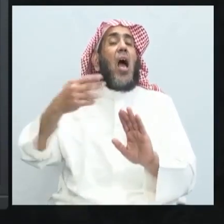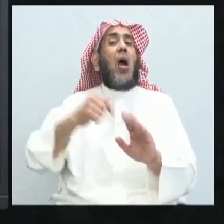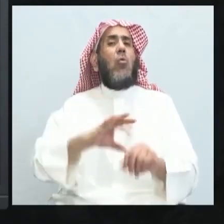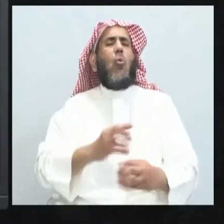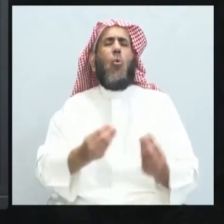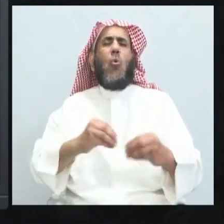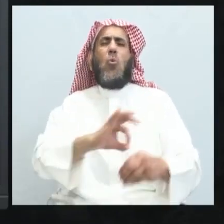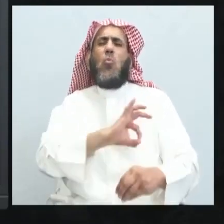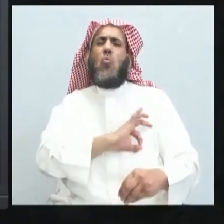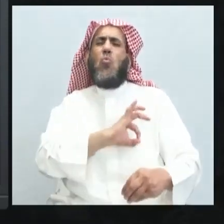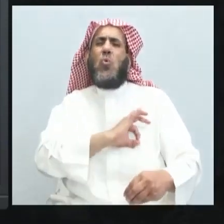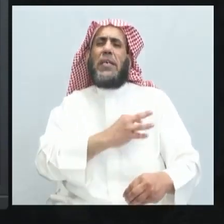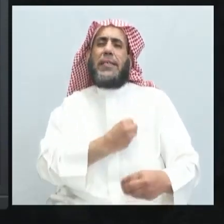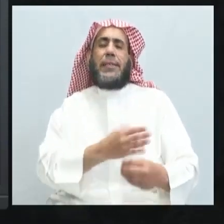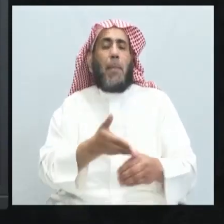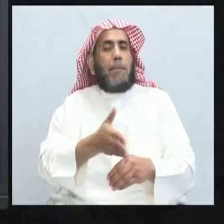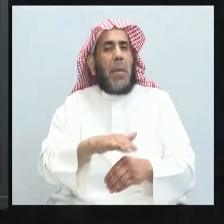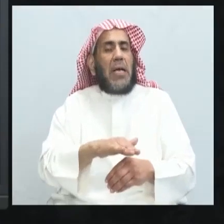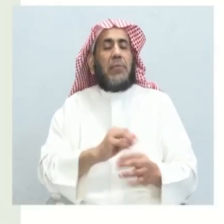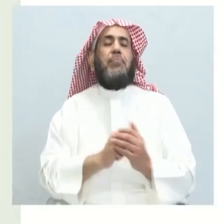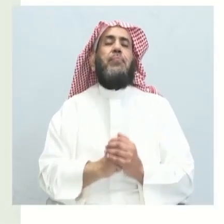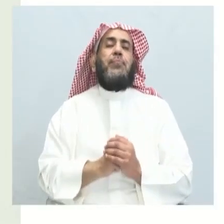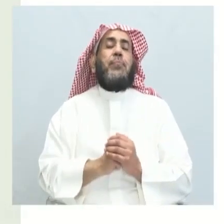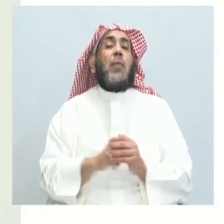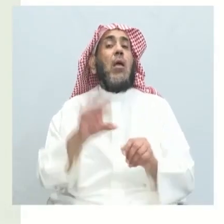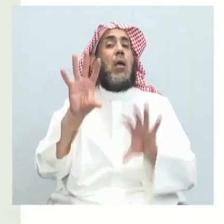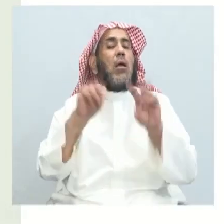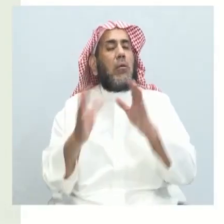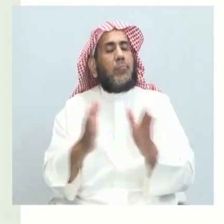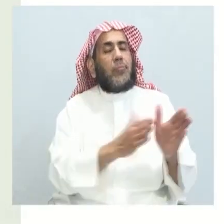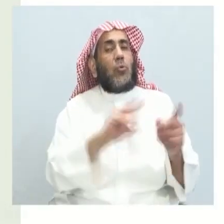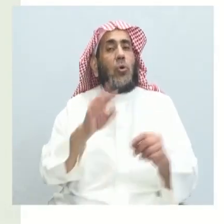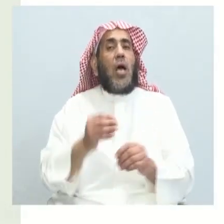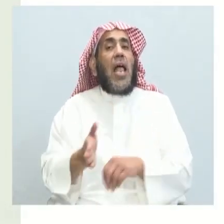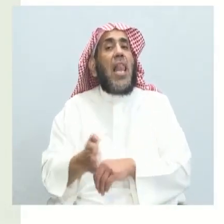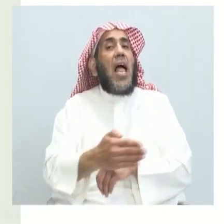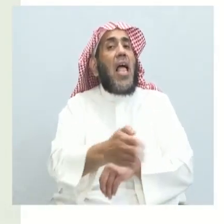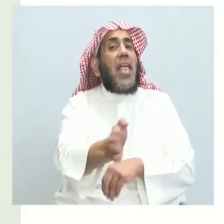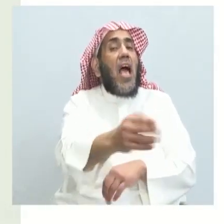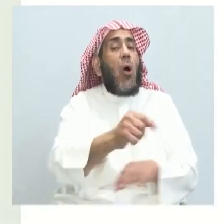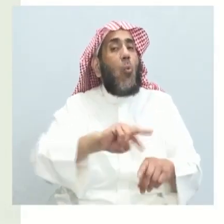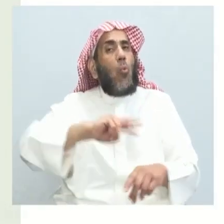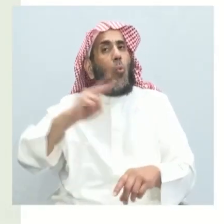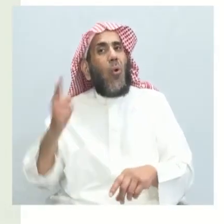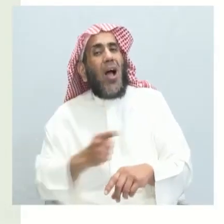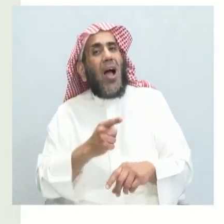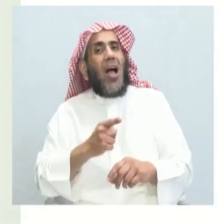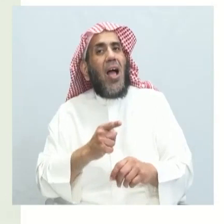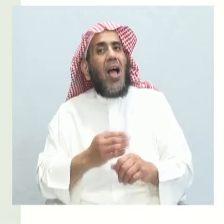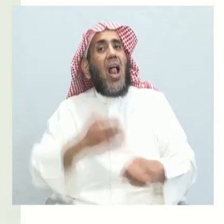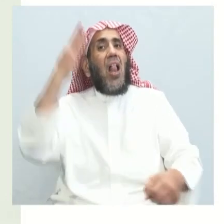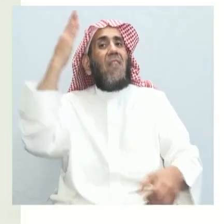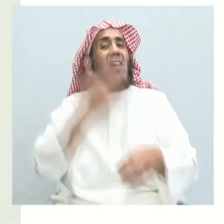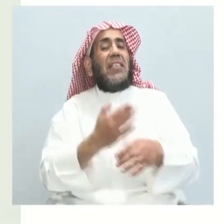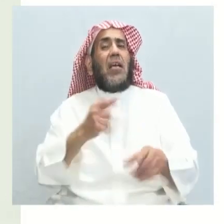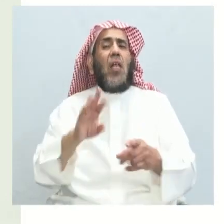انه ايضا مات ب لعشقه القصه الاخرى هي قصه الحيه والفاس طبعا قصه متخيله خياليه